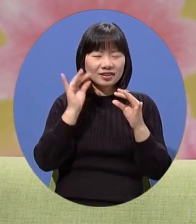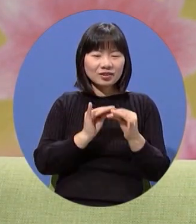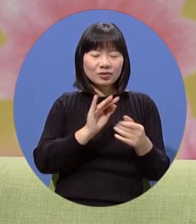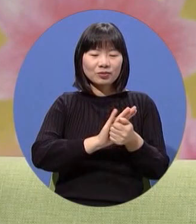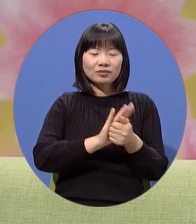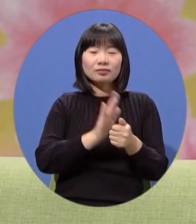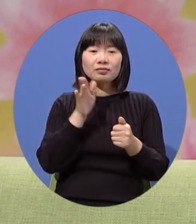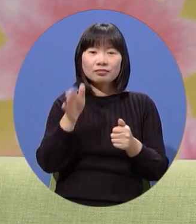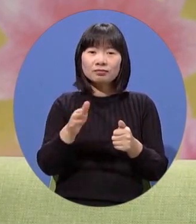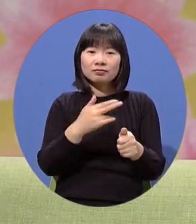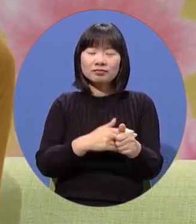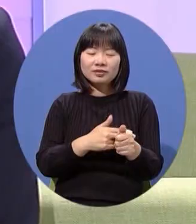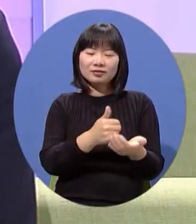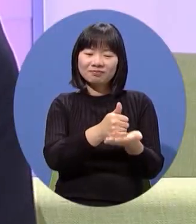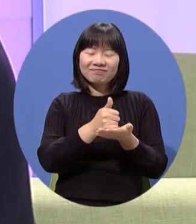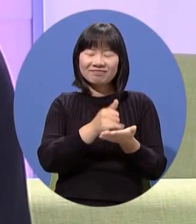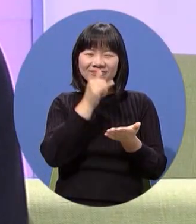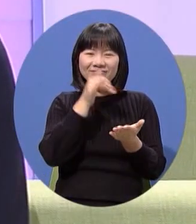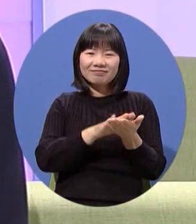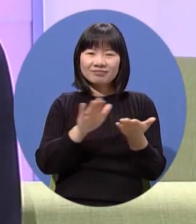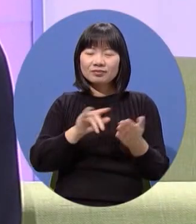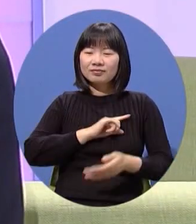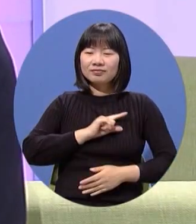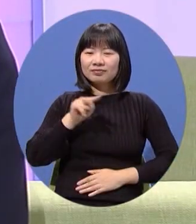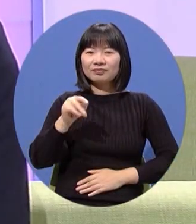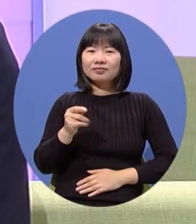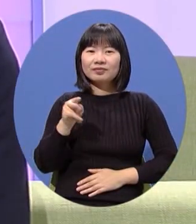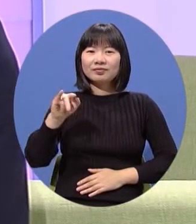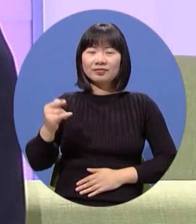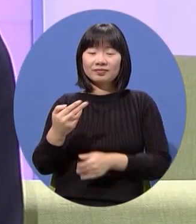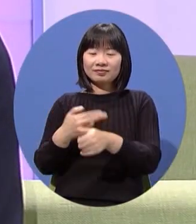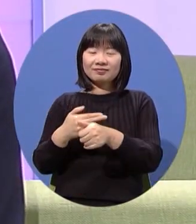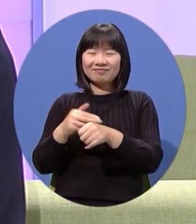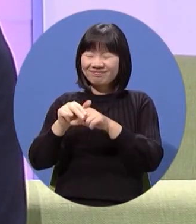선생님 모셨습니다. 신혜원 교수님 안녕하세요. 네, 안녕하세요. 네.